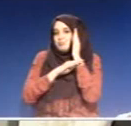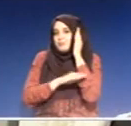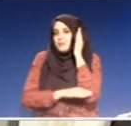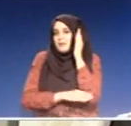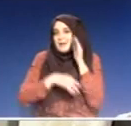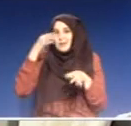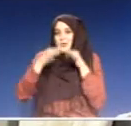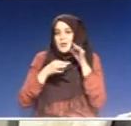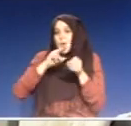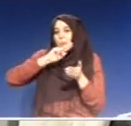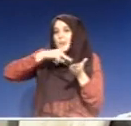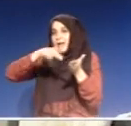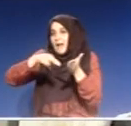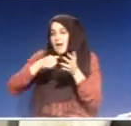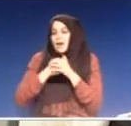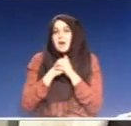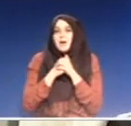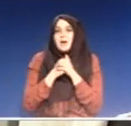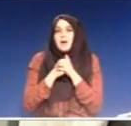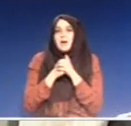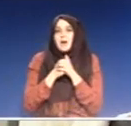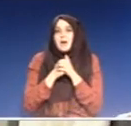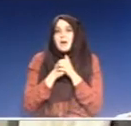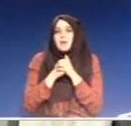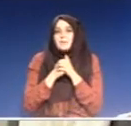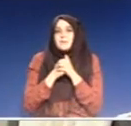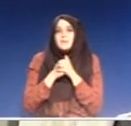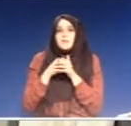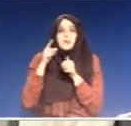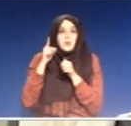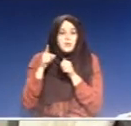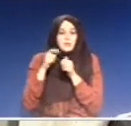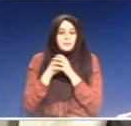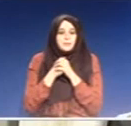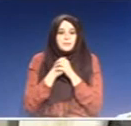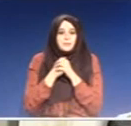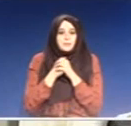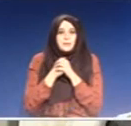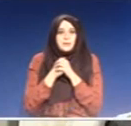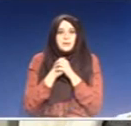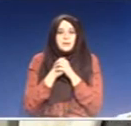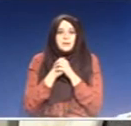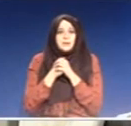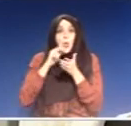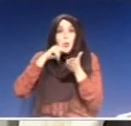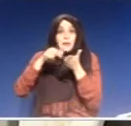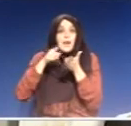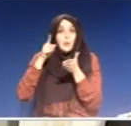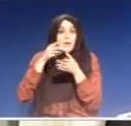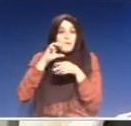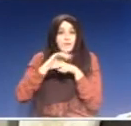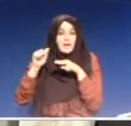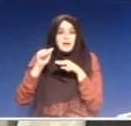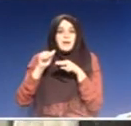نعم. النوتير الموثق يحرر وثيقة يحرر فريضة. نعم. ولكن الخبير الذي